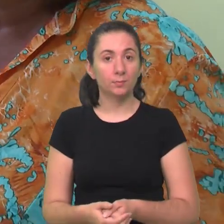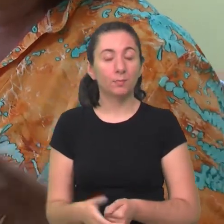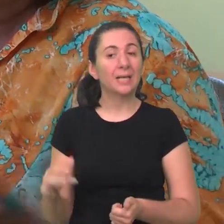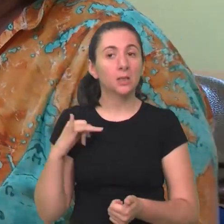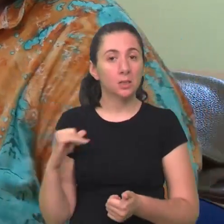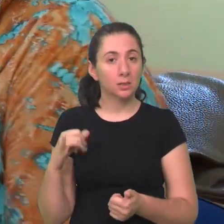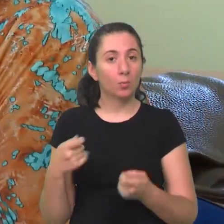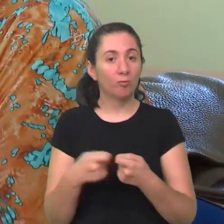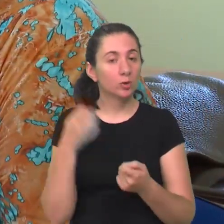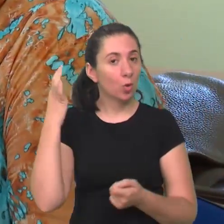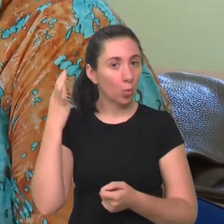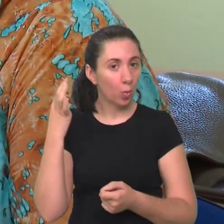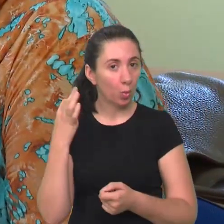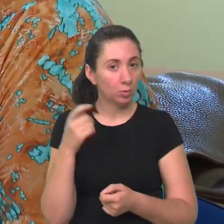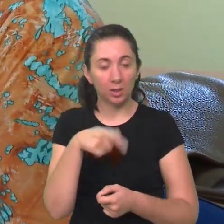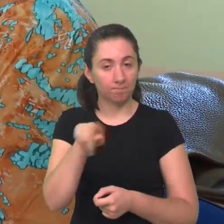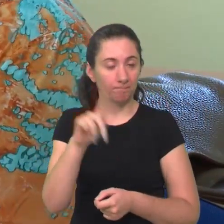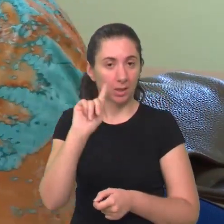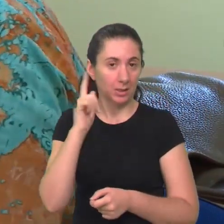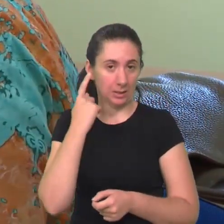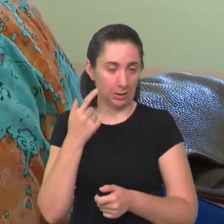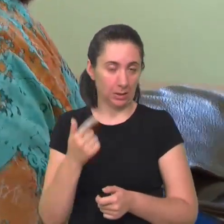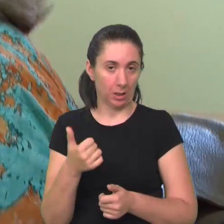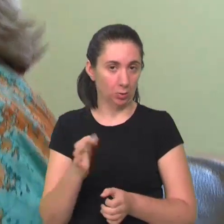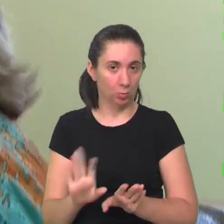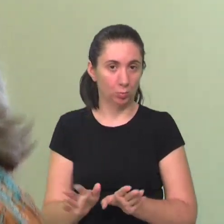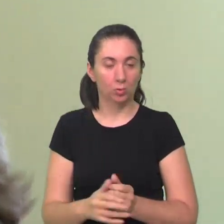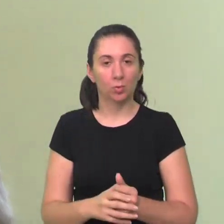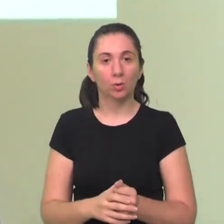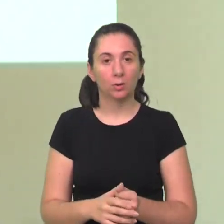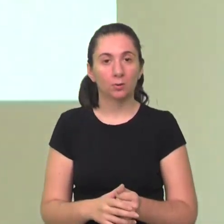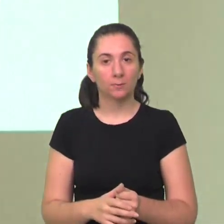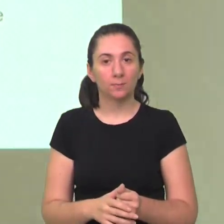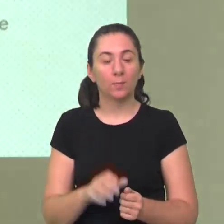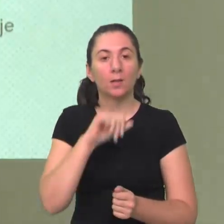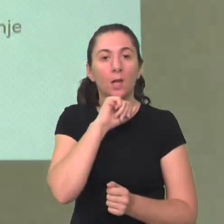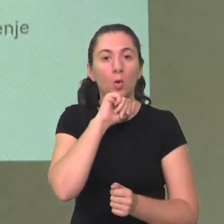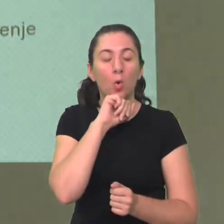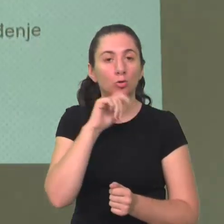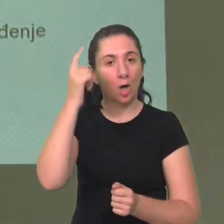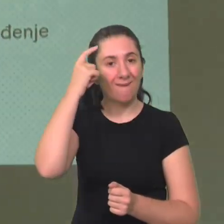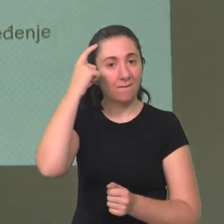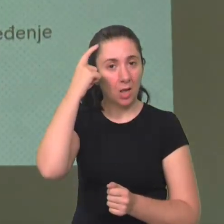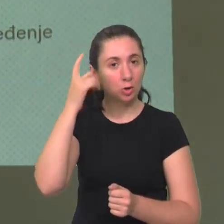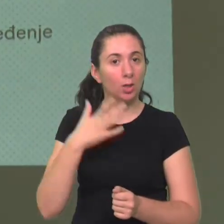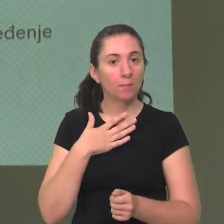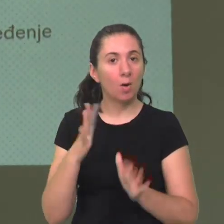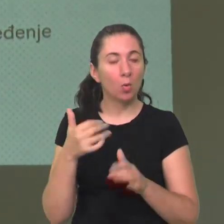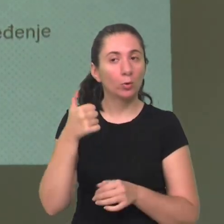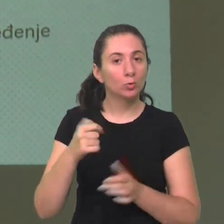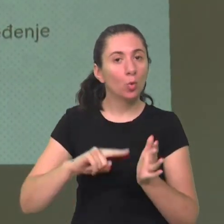nekoliko zanimljivosti o kosi koje vjerojatno niste znali, a to je da na koži vlasišta ima